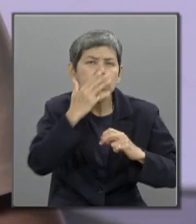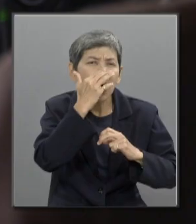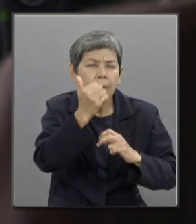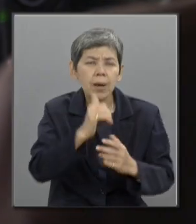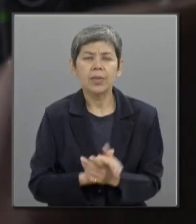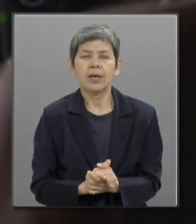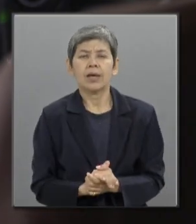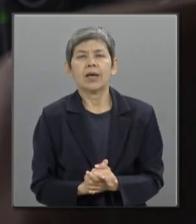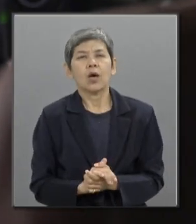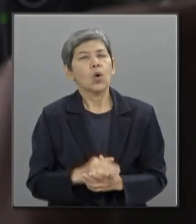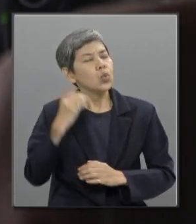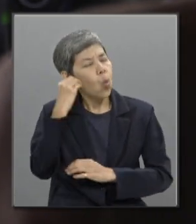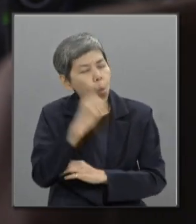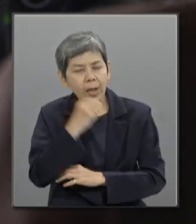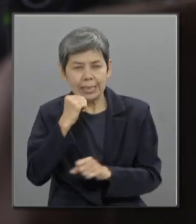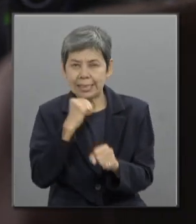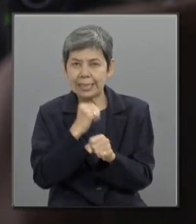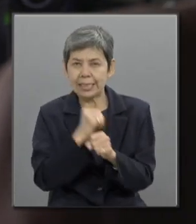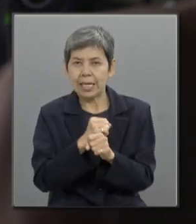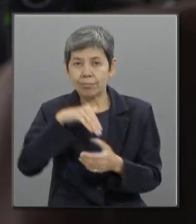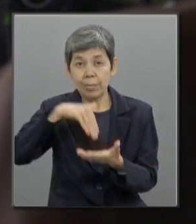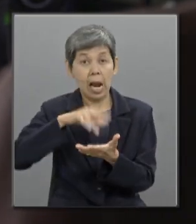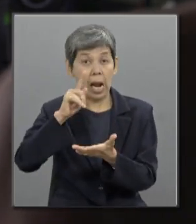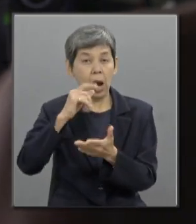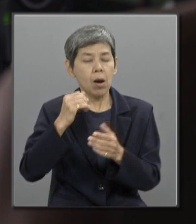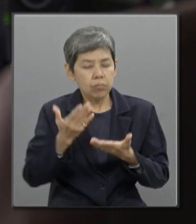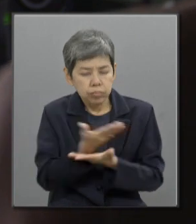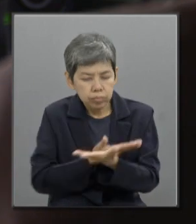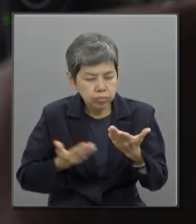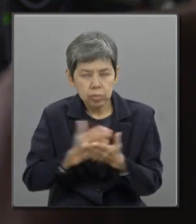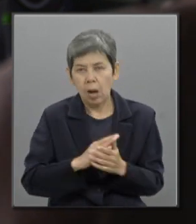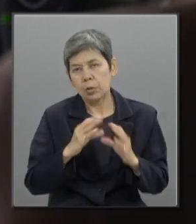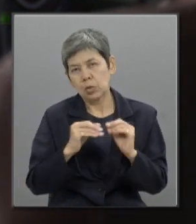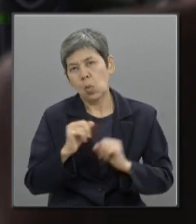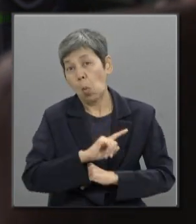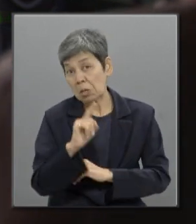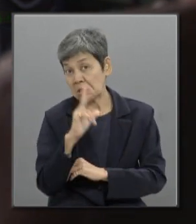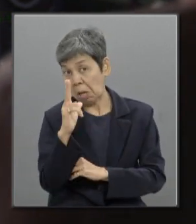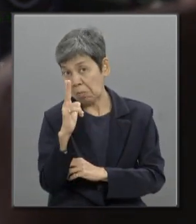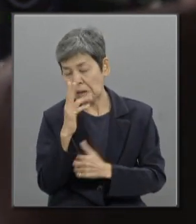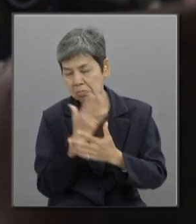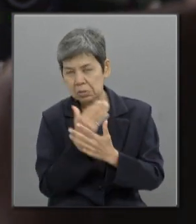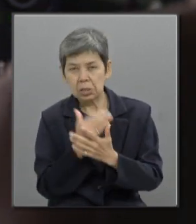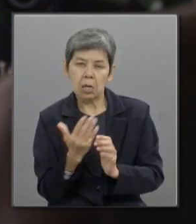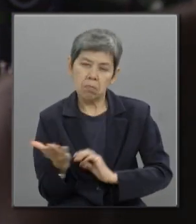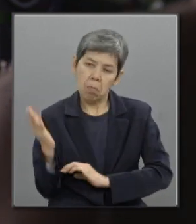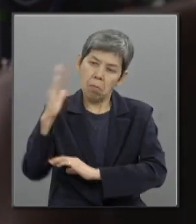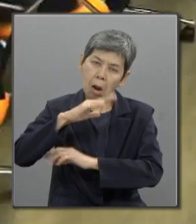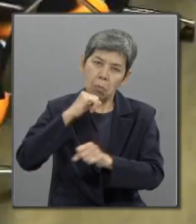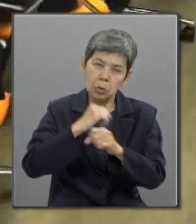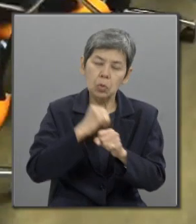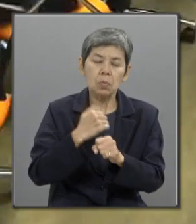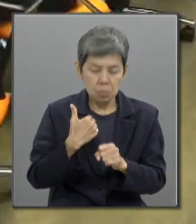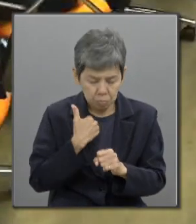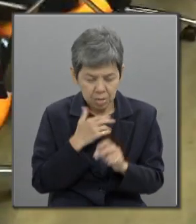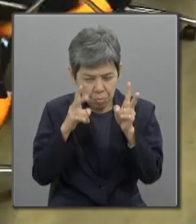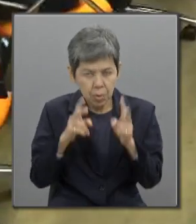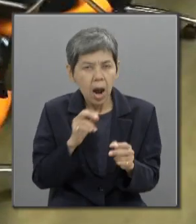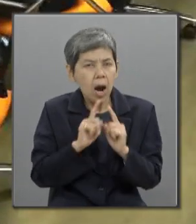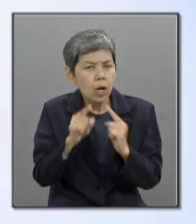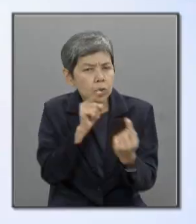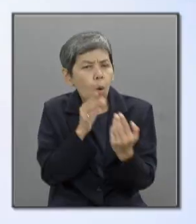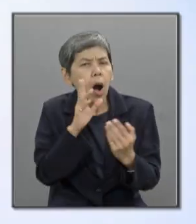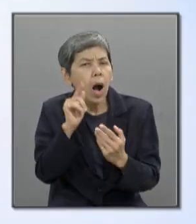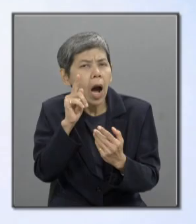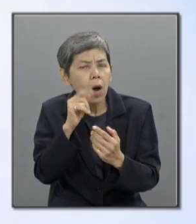คะ ในแต่ละวันเนี่ยการทำงานของสำนักข่าวเราประชุมกันมาละ3ครั้งนะครับไม่นับการคุยกันรายละเอียดในบางประเด็นกับผู้สื่อข่าว